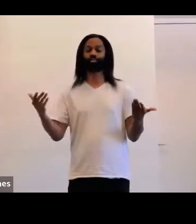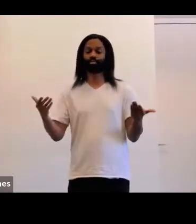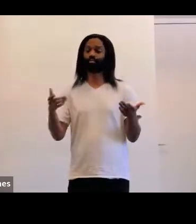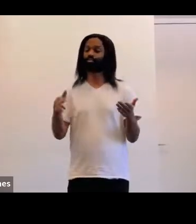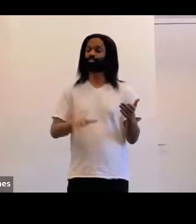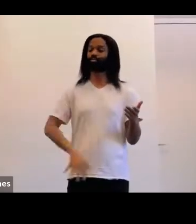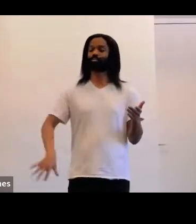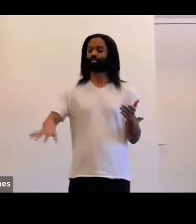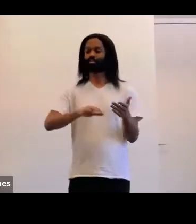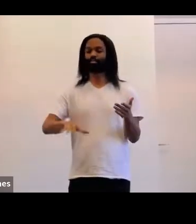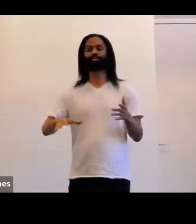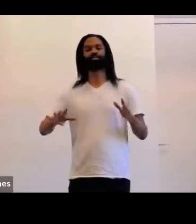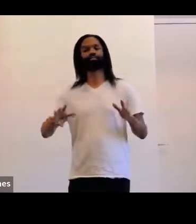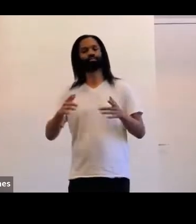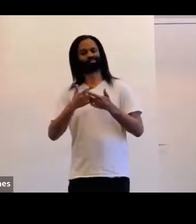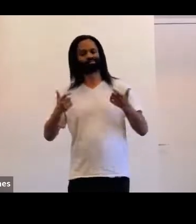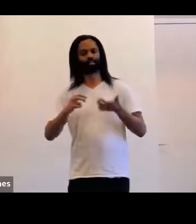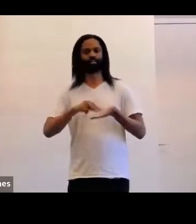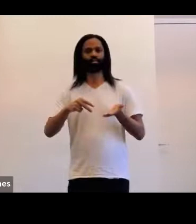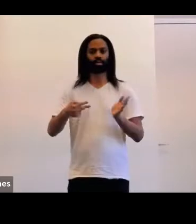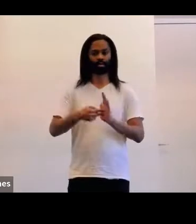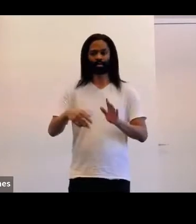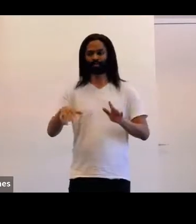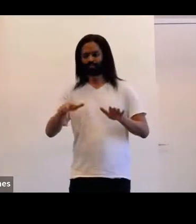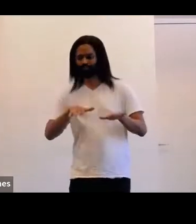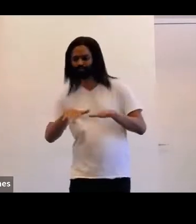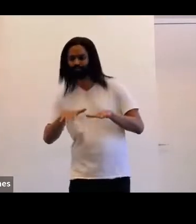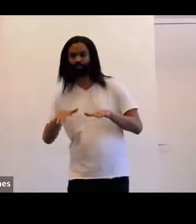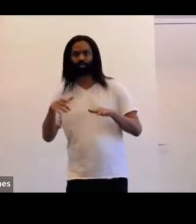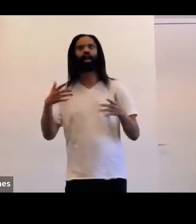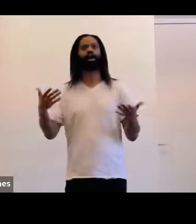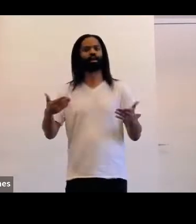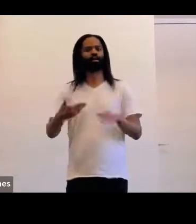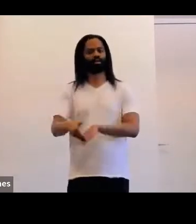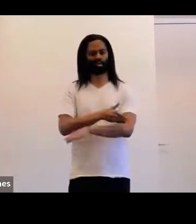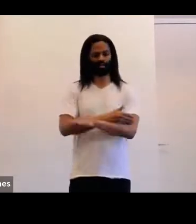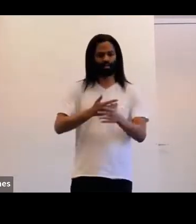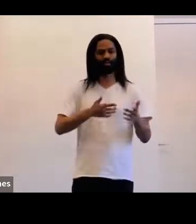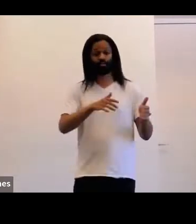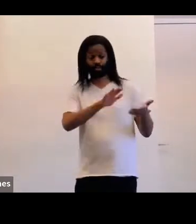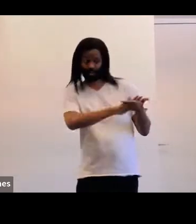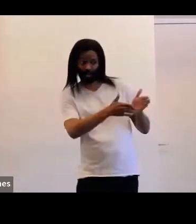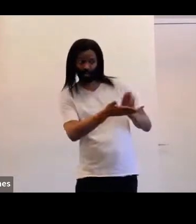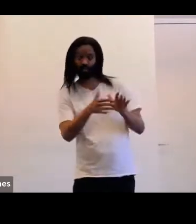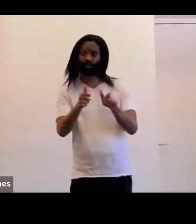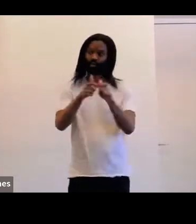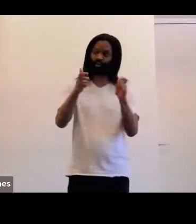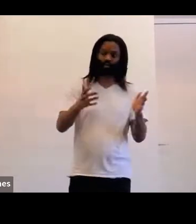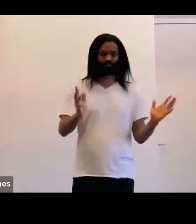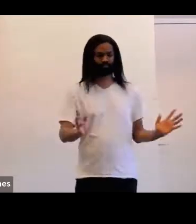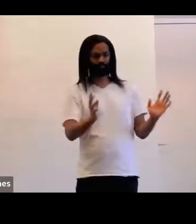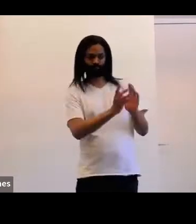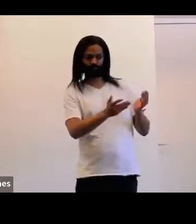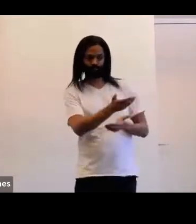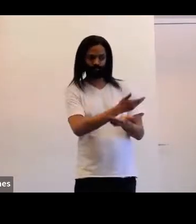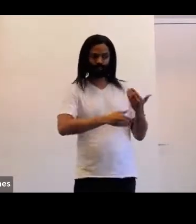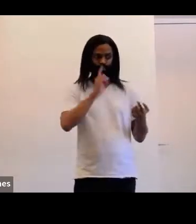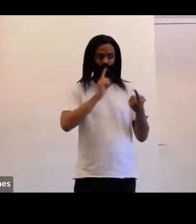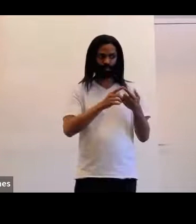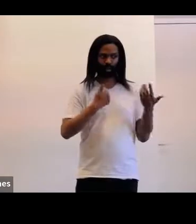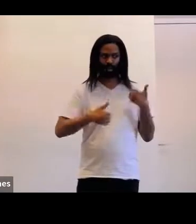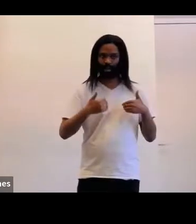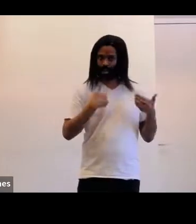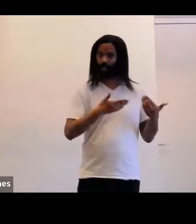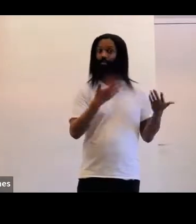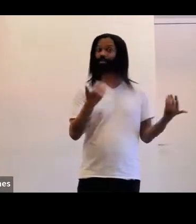équipement technique a fait l'objet d'une concertation avec les acteurs associatifs et institutionnels qui œuvrent dans le champ du handicap sur